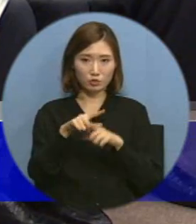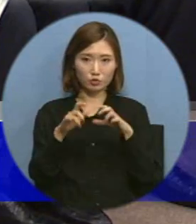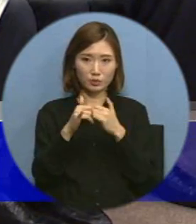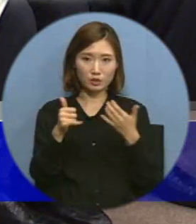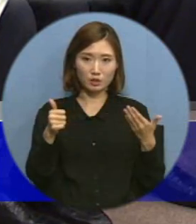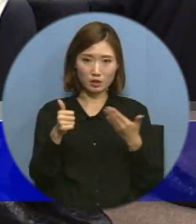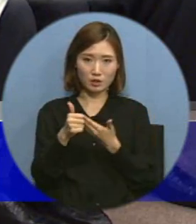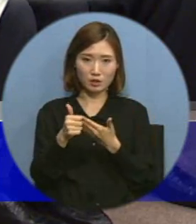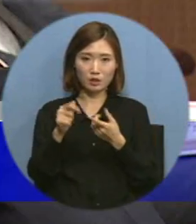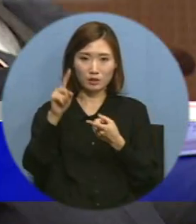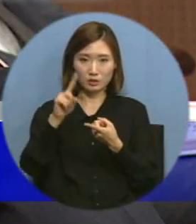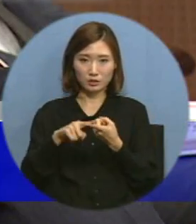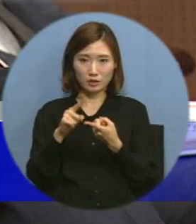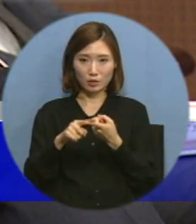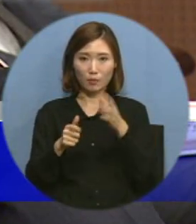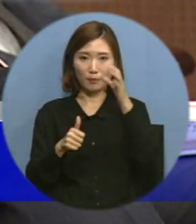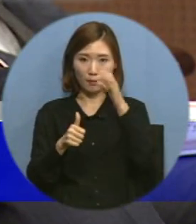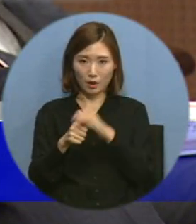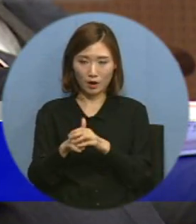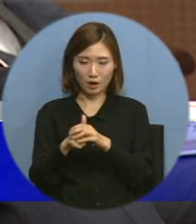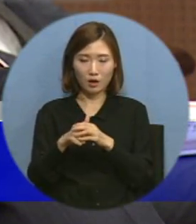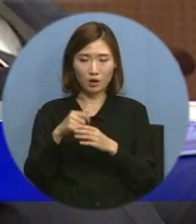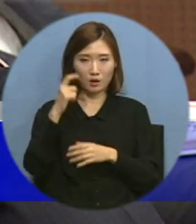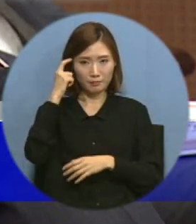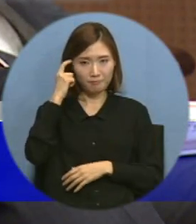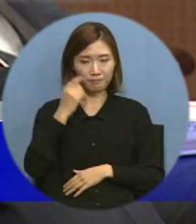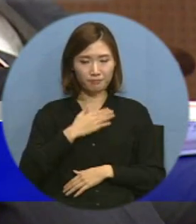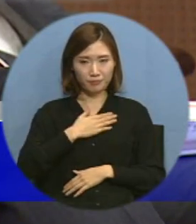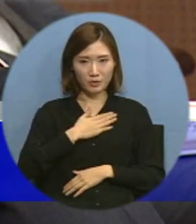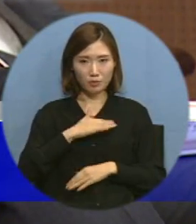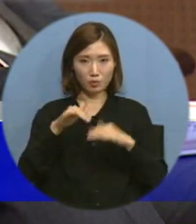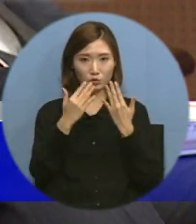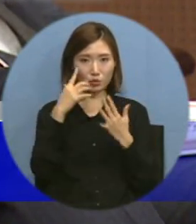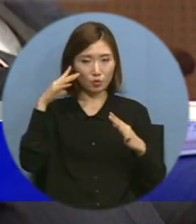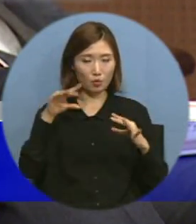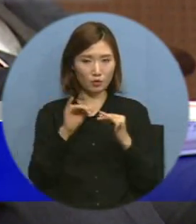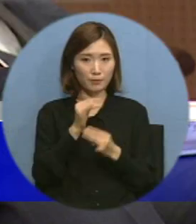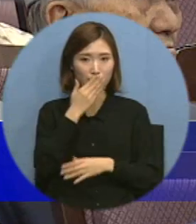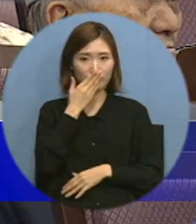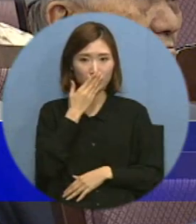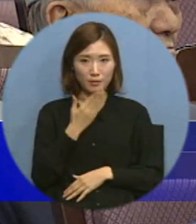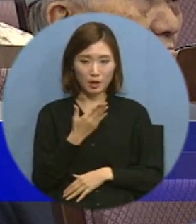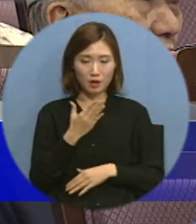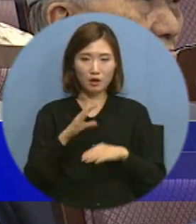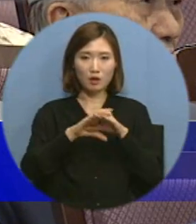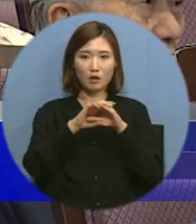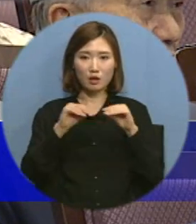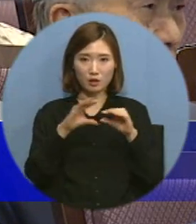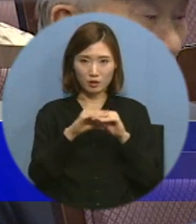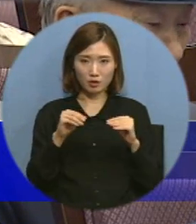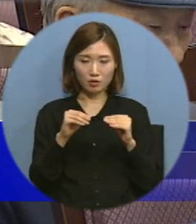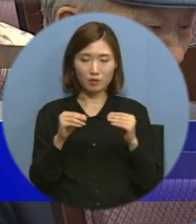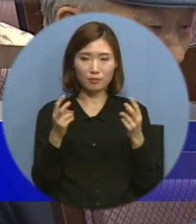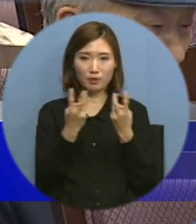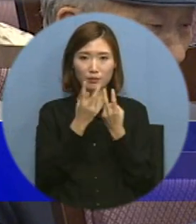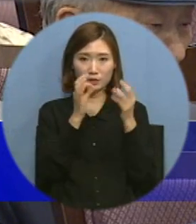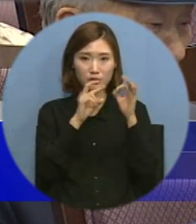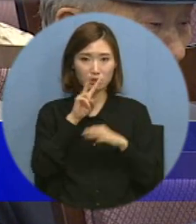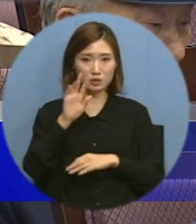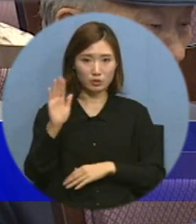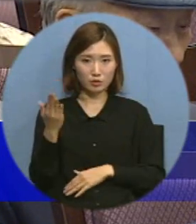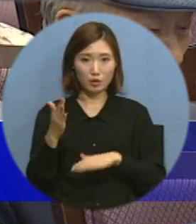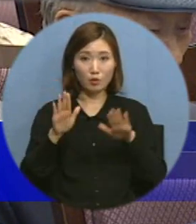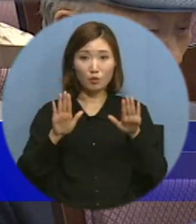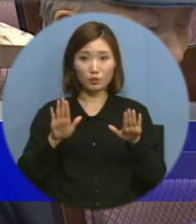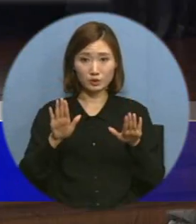사실을 인지하고 모두가 공감하는 컨트롤 타워를 세워서 해결책을 찾아가야 한다고 봅니다